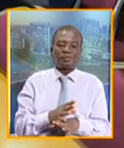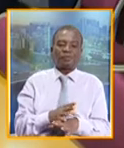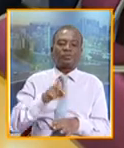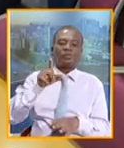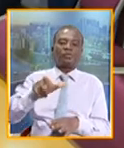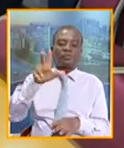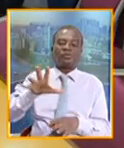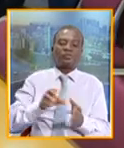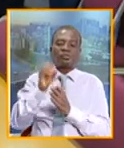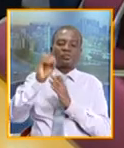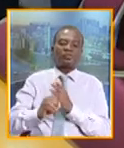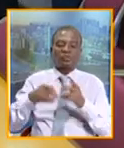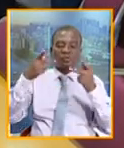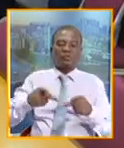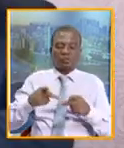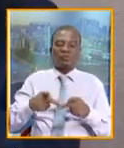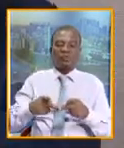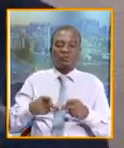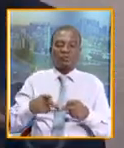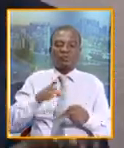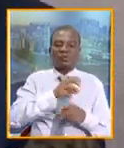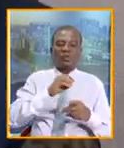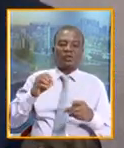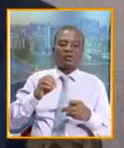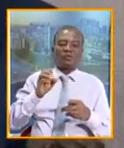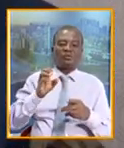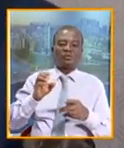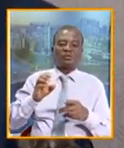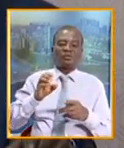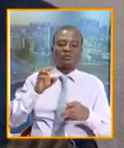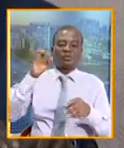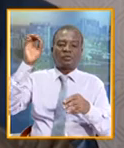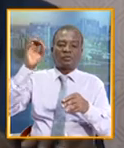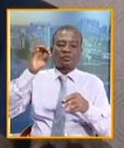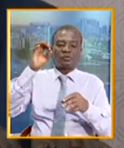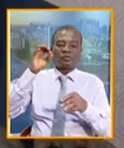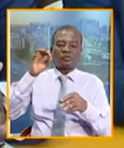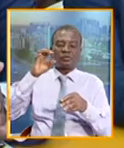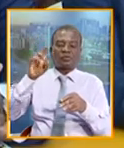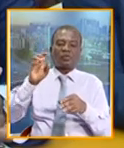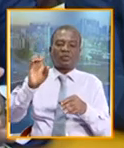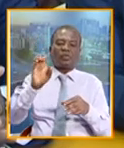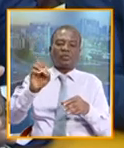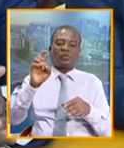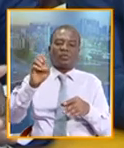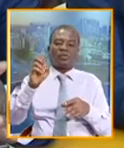21 octobre, en présence des observateurs de la CEDEAO, le gouvernement, au terme des échanges, annonce de nouvelles prédispositions. Et